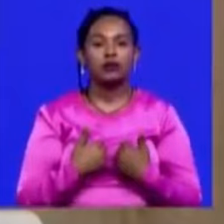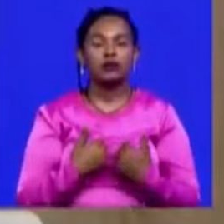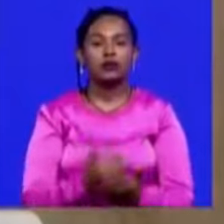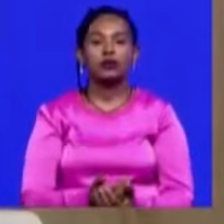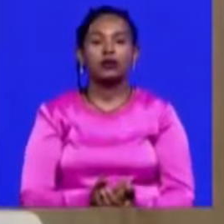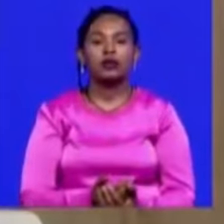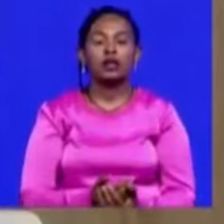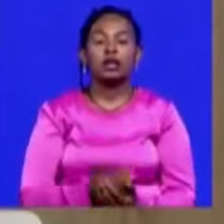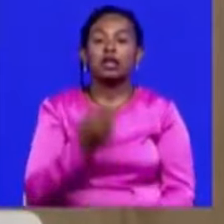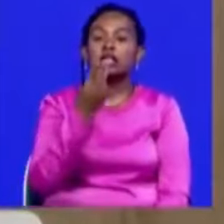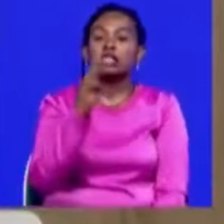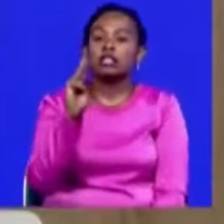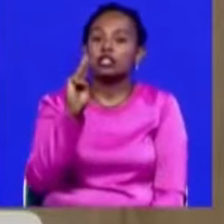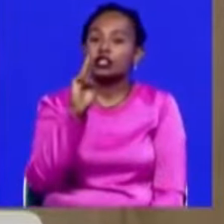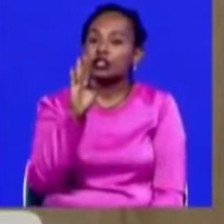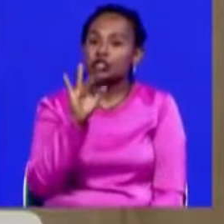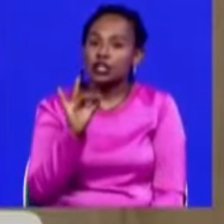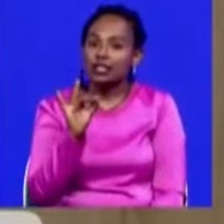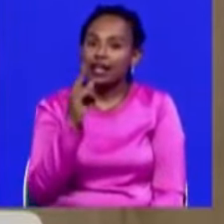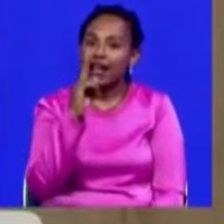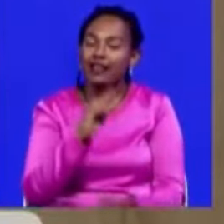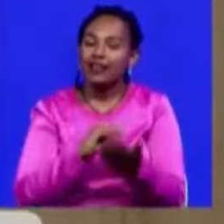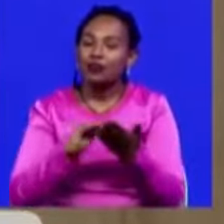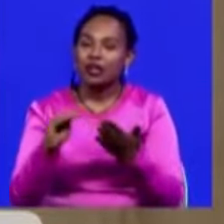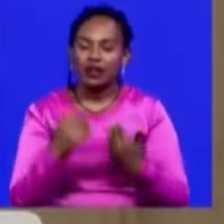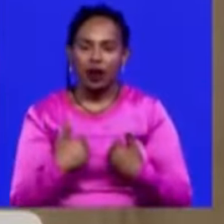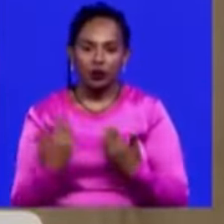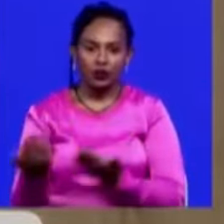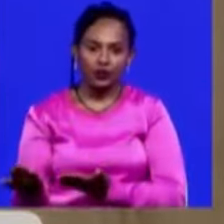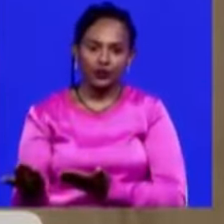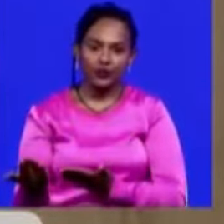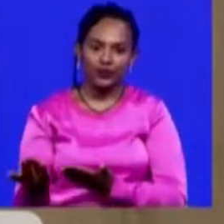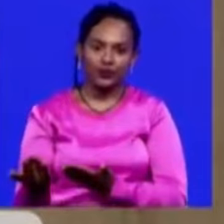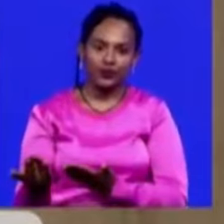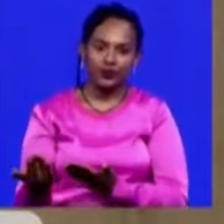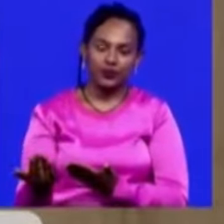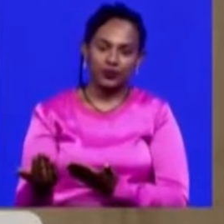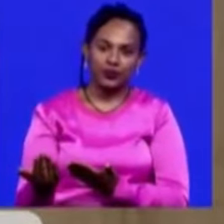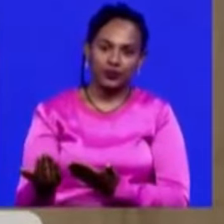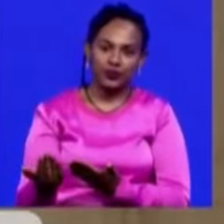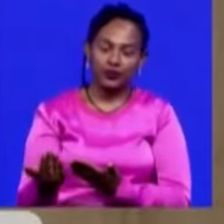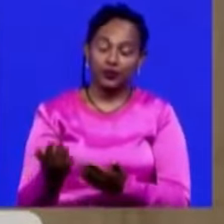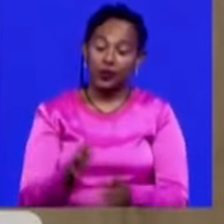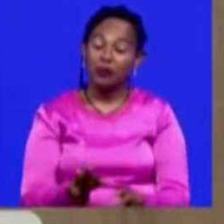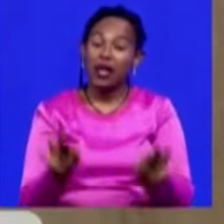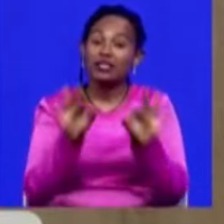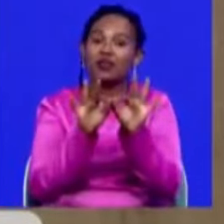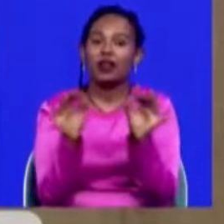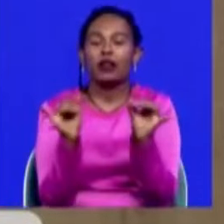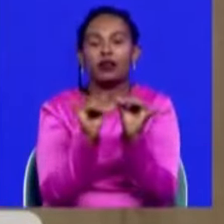ሲሸልስም 1 ሚሊዮን መምህር አትልም ሀገር ስለሆነች። በሚያስፈልጋት ልክ ነው